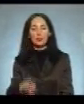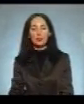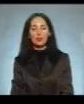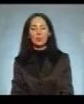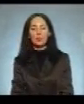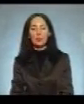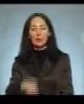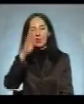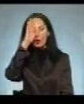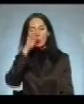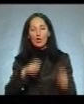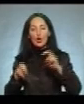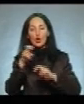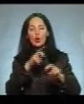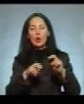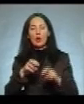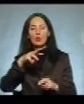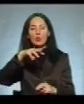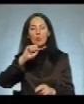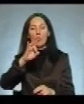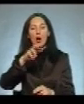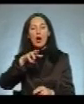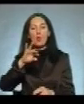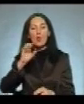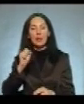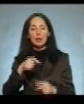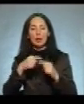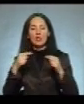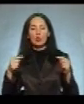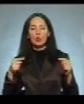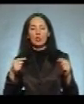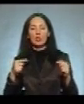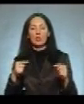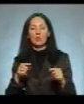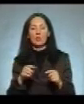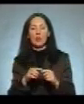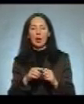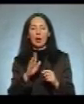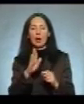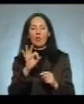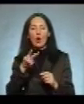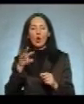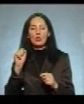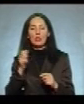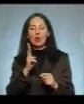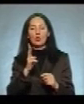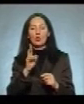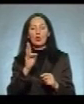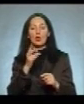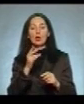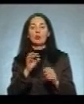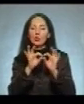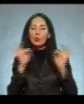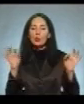Хлопці шукають, підбирають мормишки, різноманітні волосіні, хто на тоншу, хто на